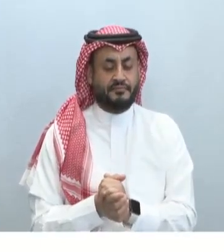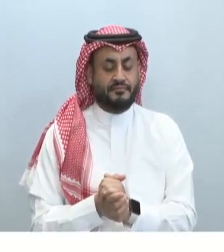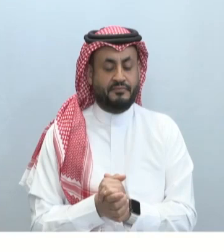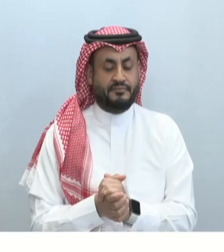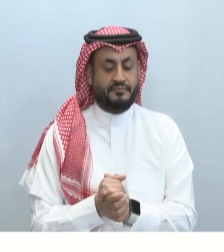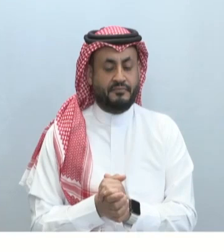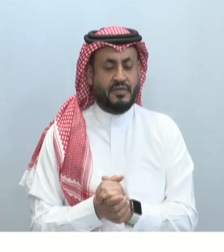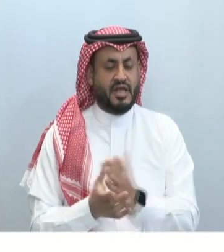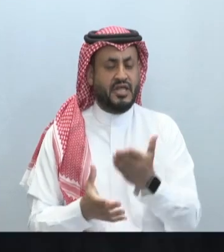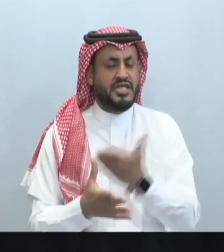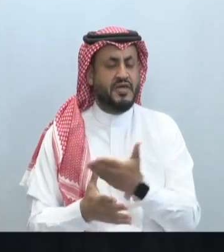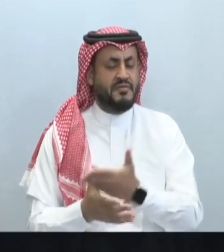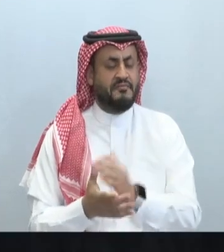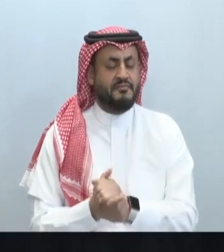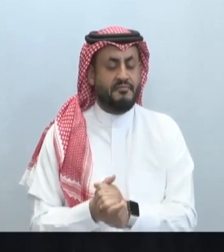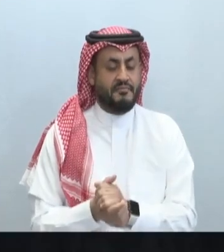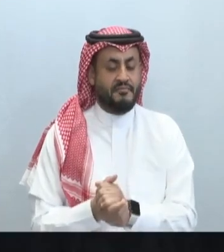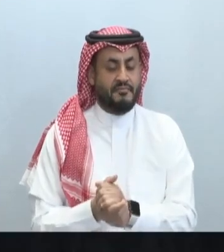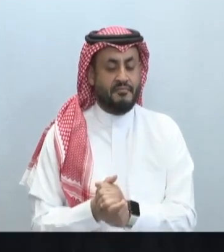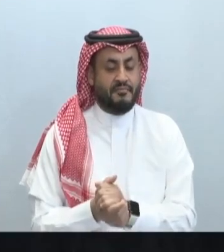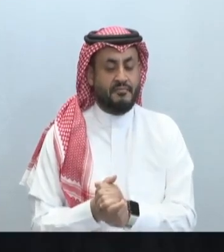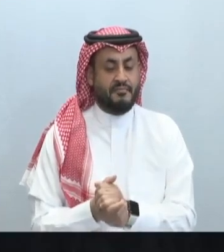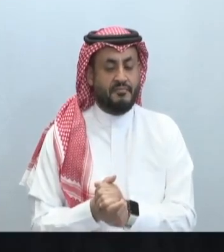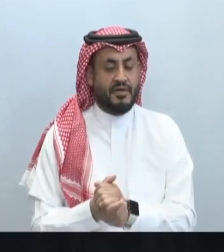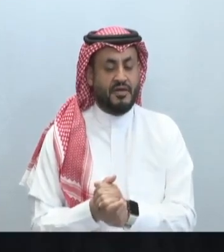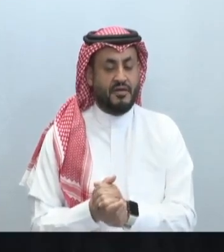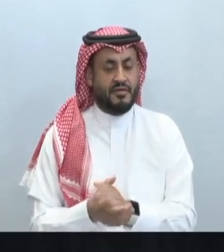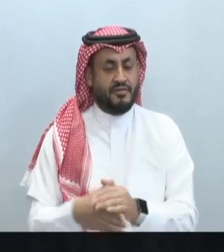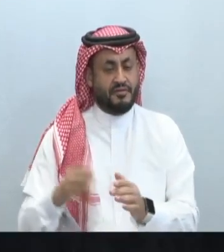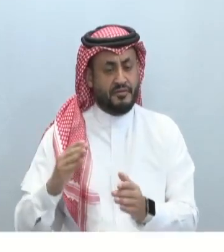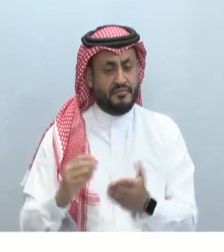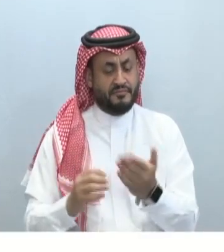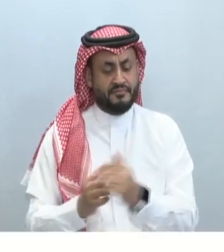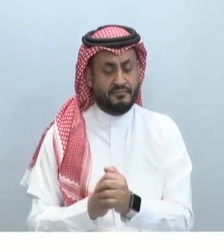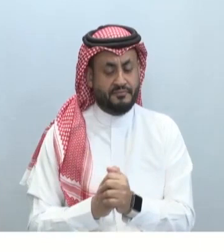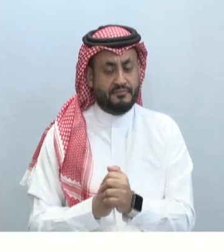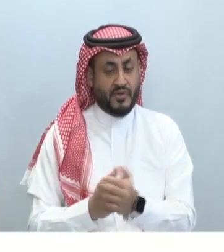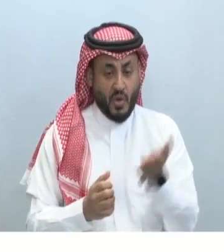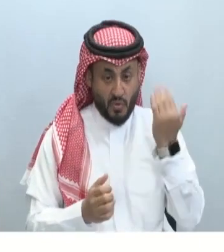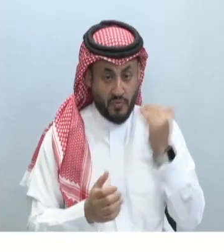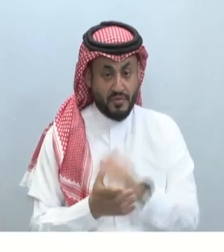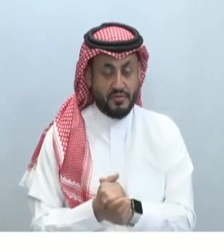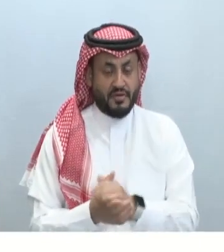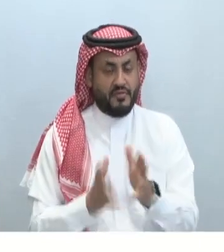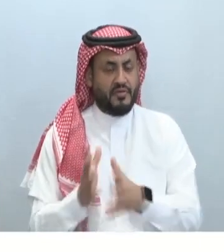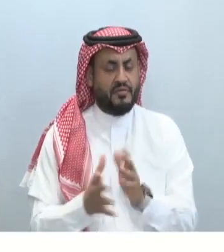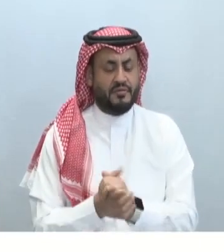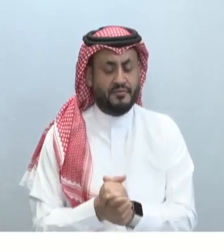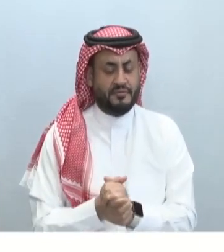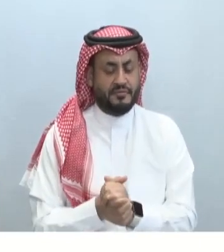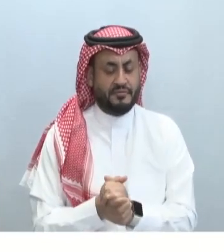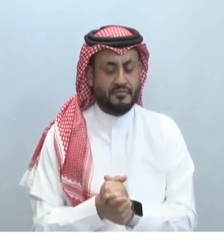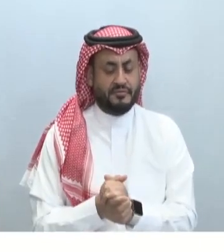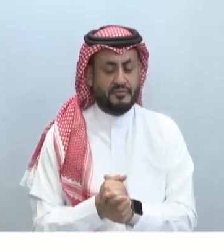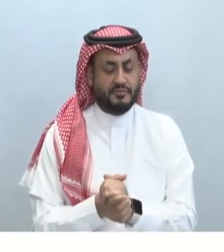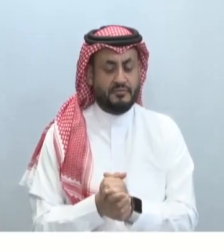الخيار ما الحكمه اشك ان هناك حكمه طيب ما الحكمه قد اتينا على ذكرها عندما تحدثنا عن